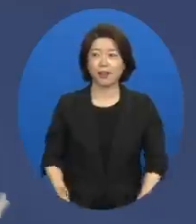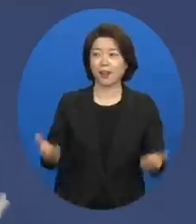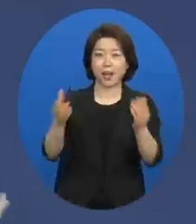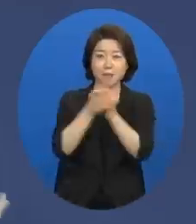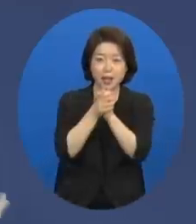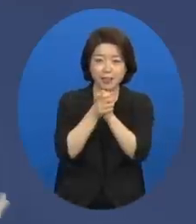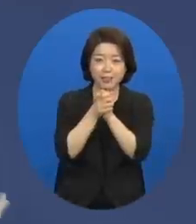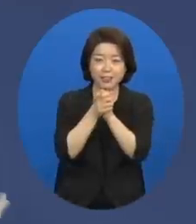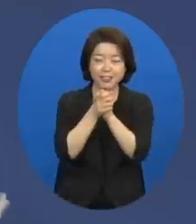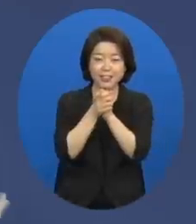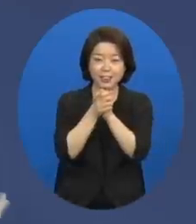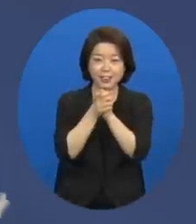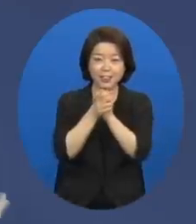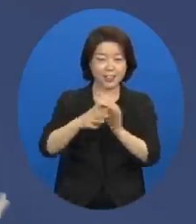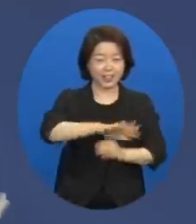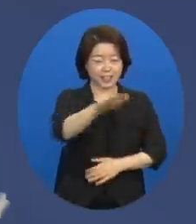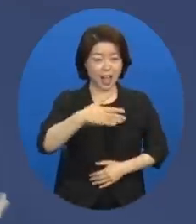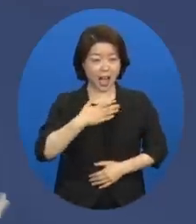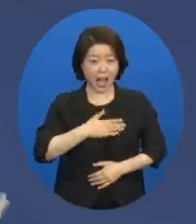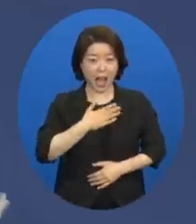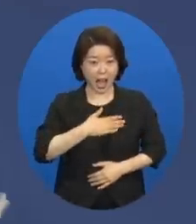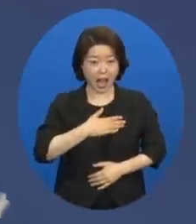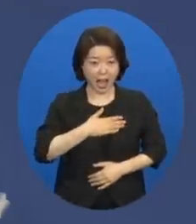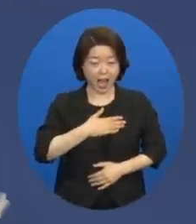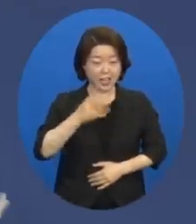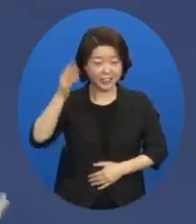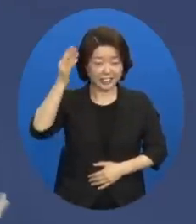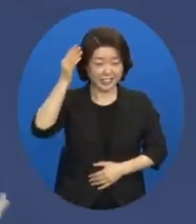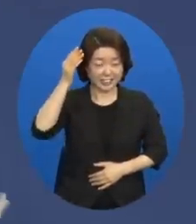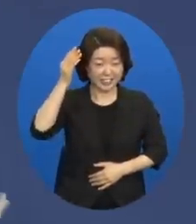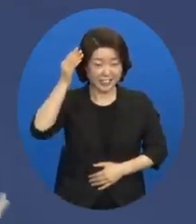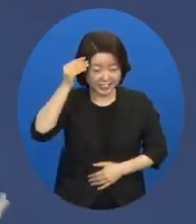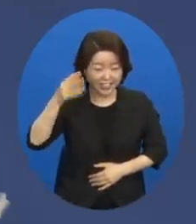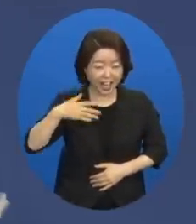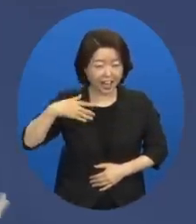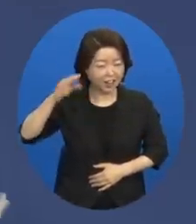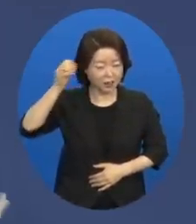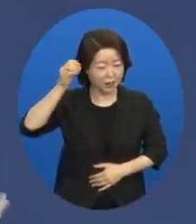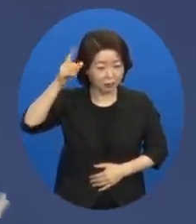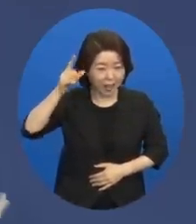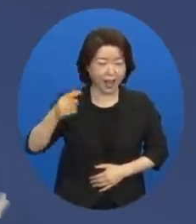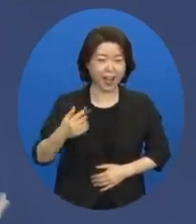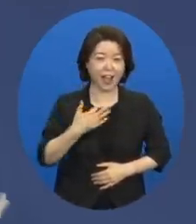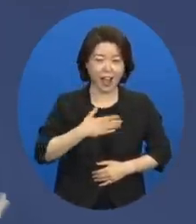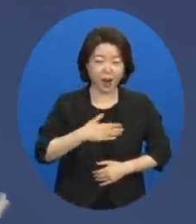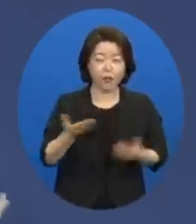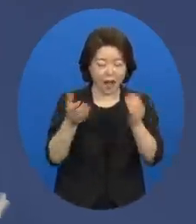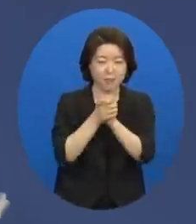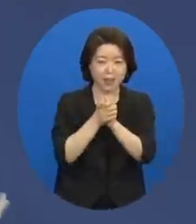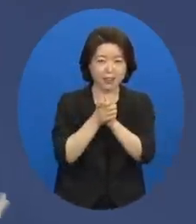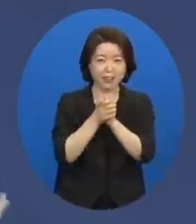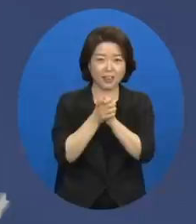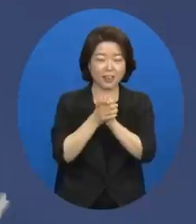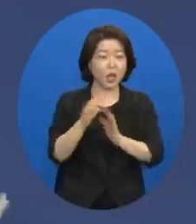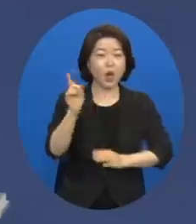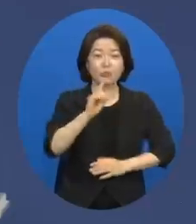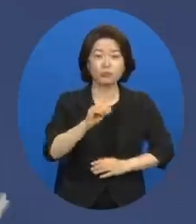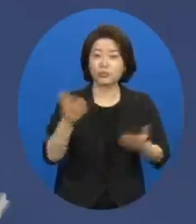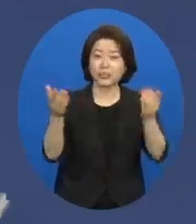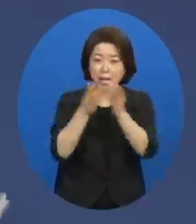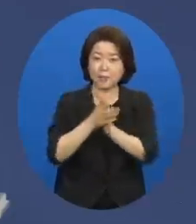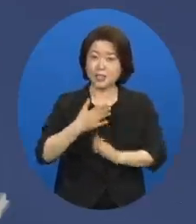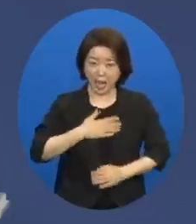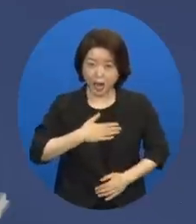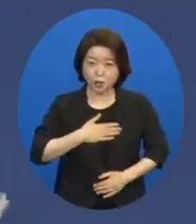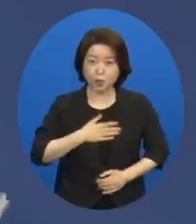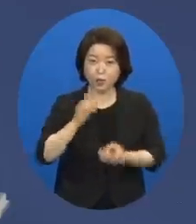지금 알고 대답하신 거예요? 이거 지금 이게 무슨 아멘이지 지금 생각하고 하신 거예요?